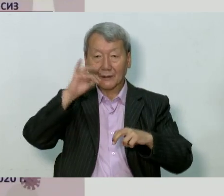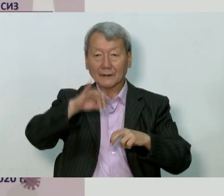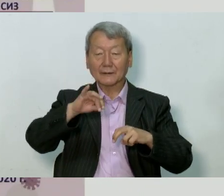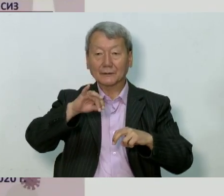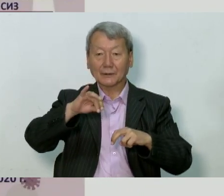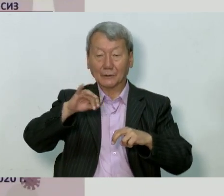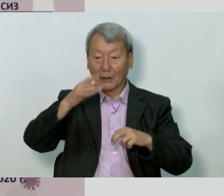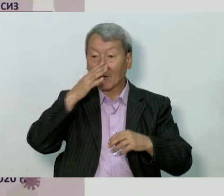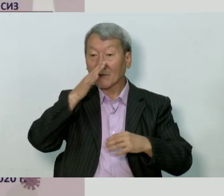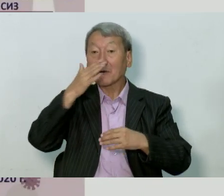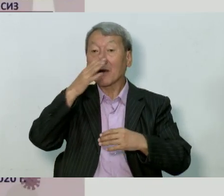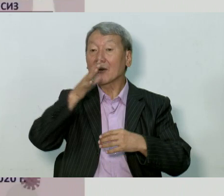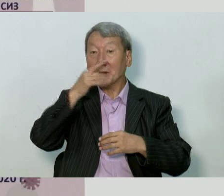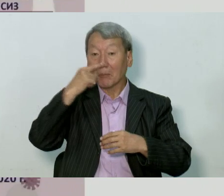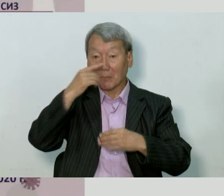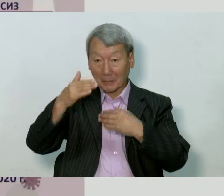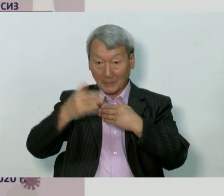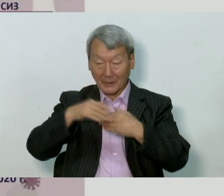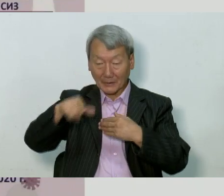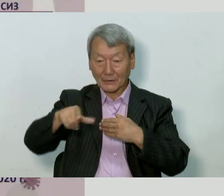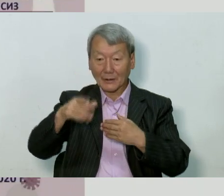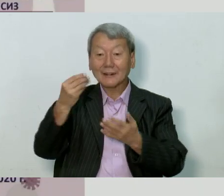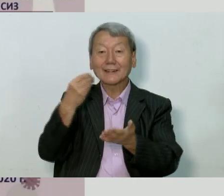в самое ближайшее время